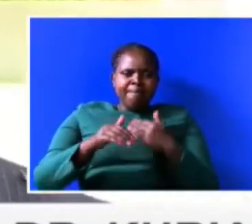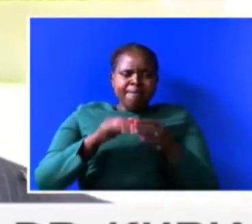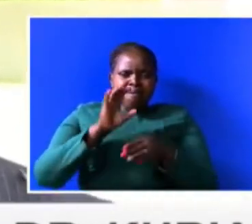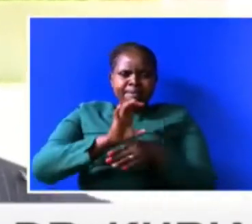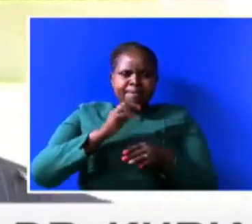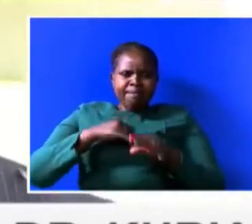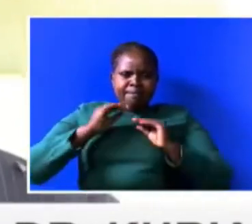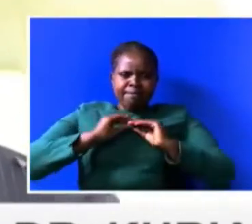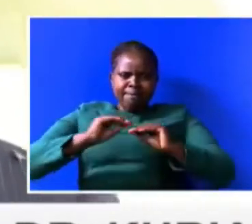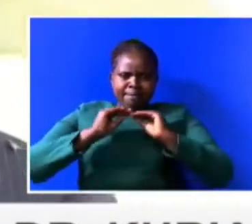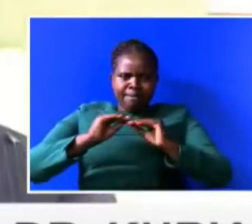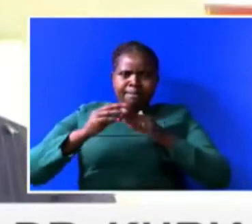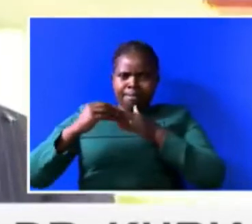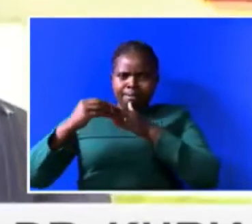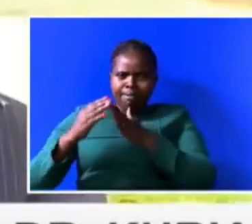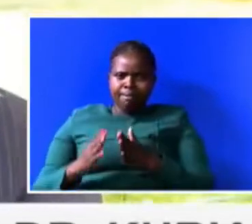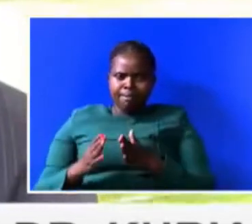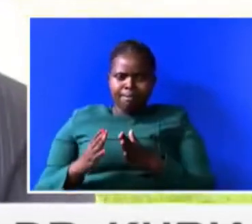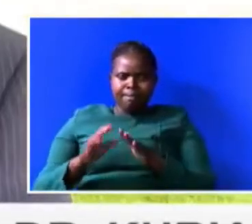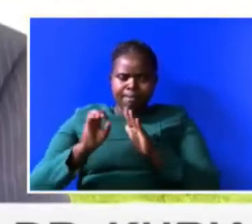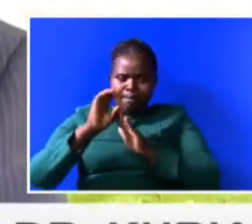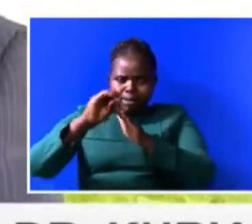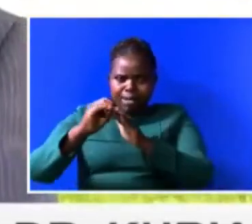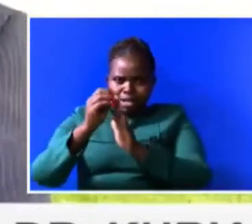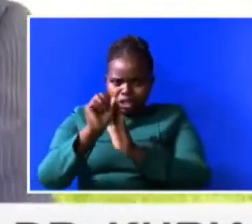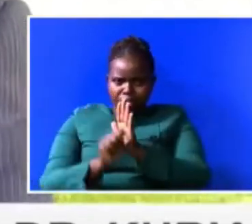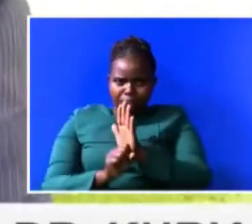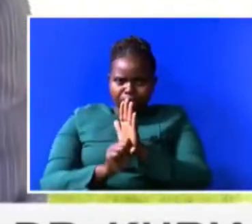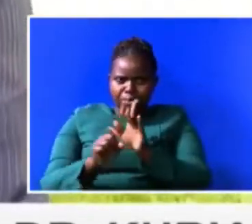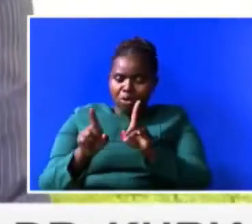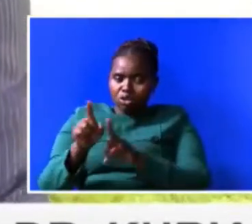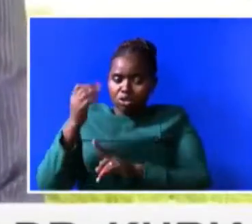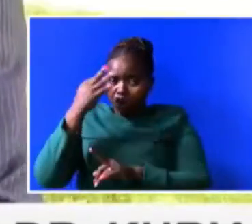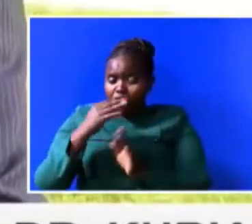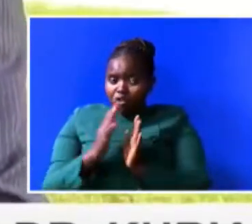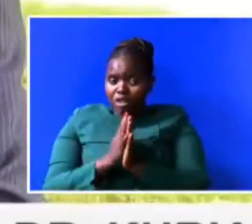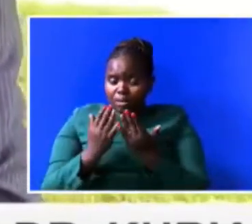taught leadership and ethics. And this book